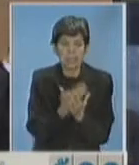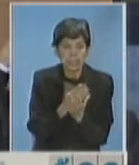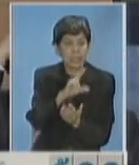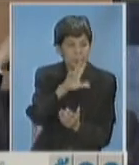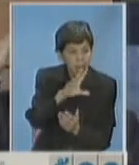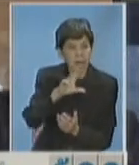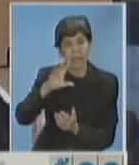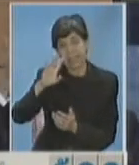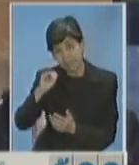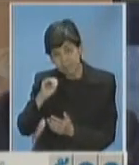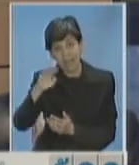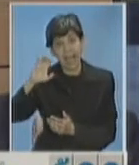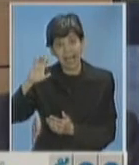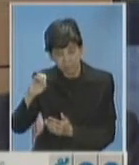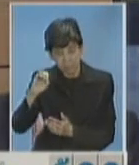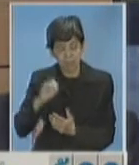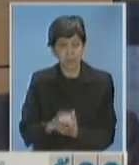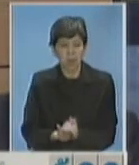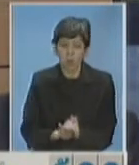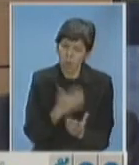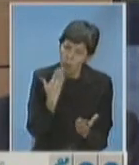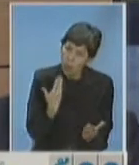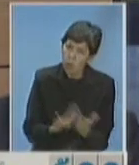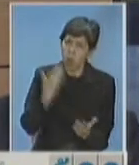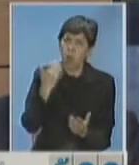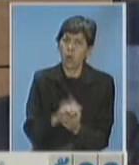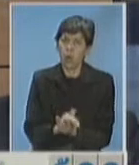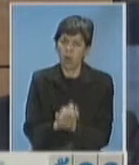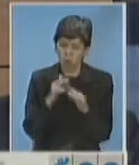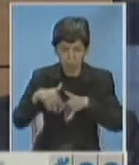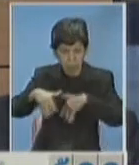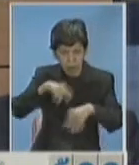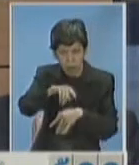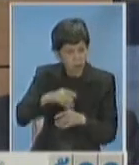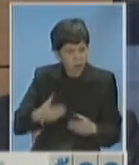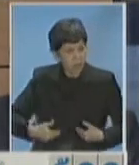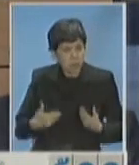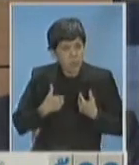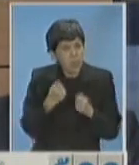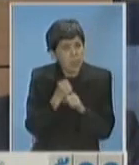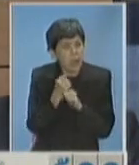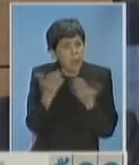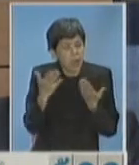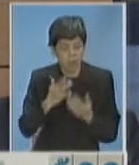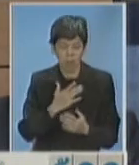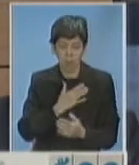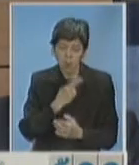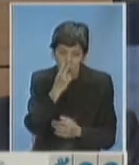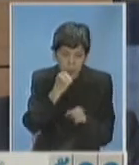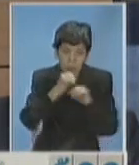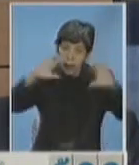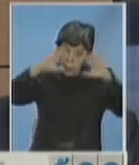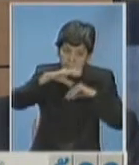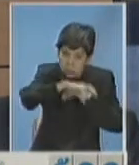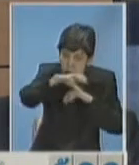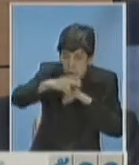35 40 50แพงมากครับพี่น้องประชาชนจะอยู่กันอย่างไรผมก็ไปดูในหน่วยงานของรัฐบ